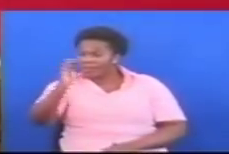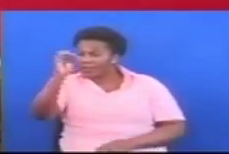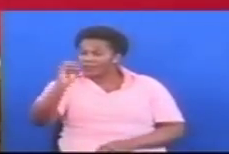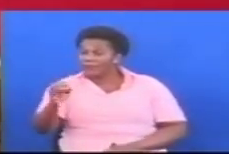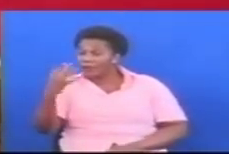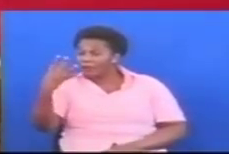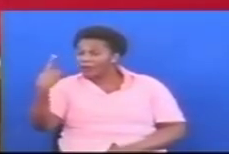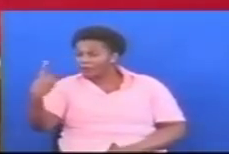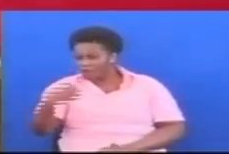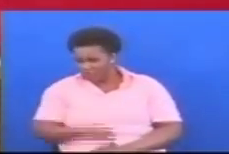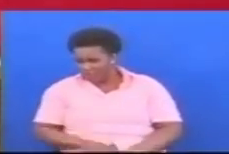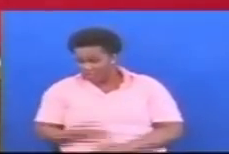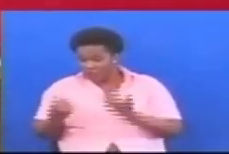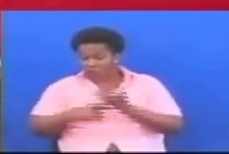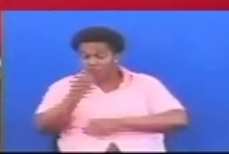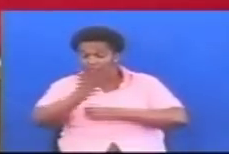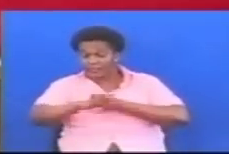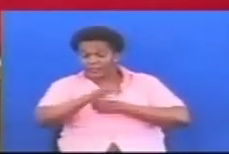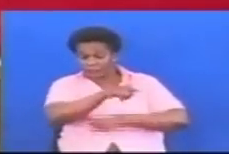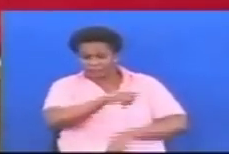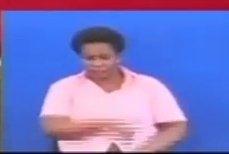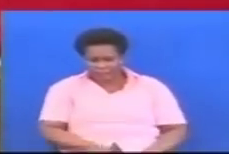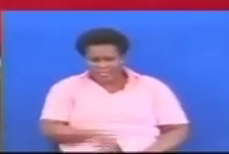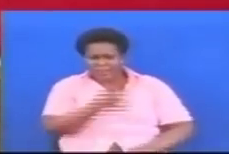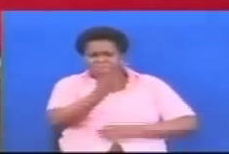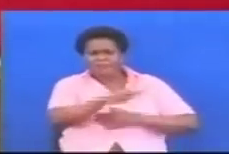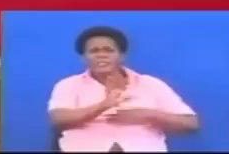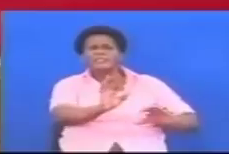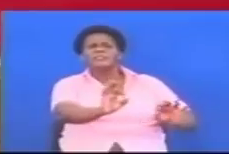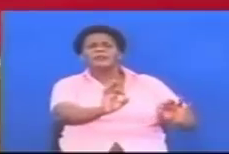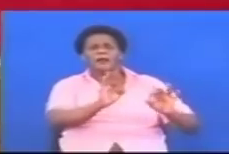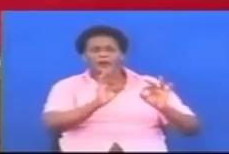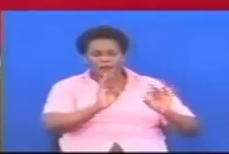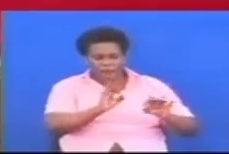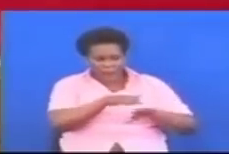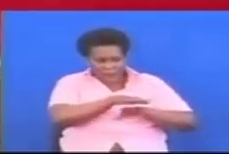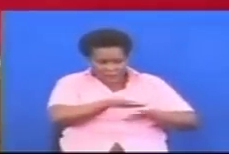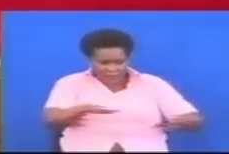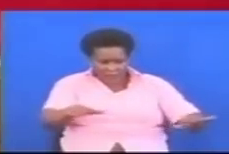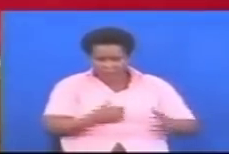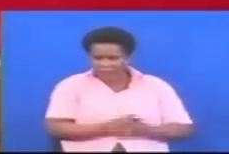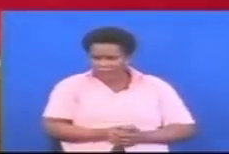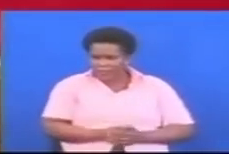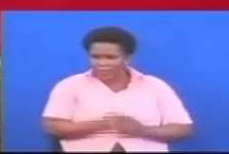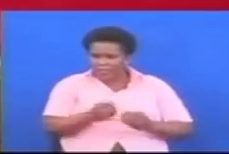salama ya kunywa, fresh water, kiasi cha kilomita za ujazo